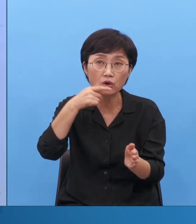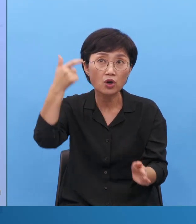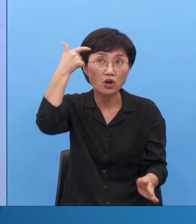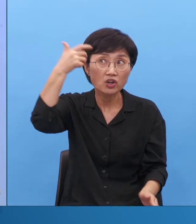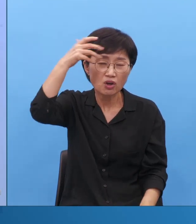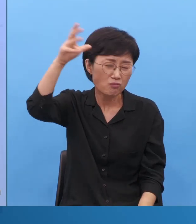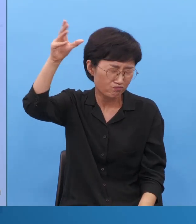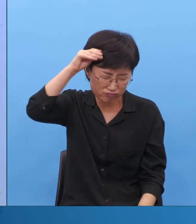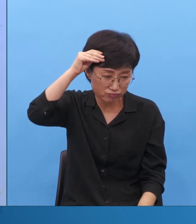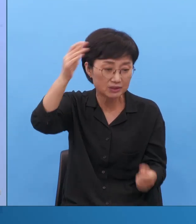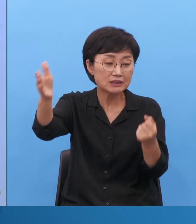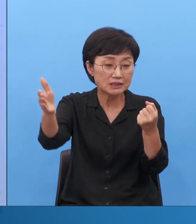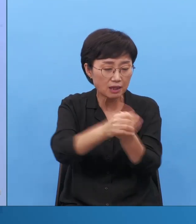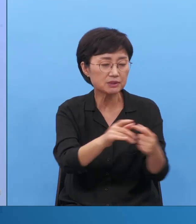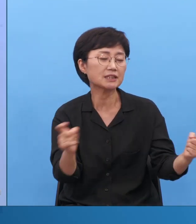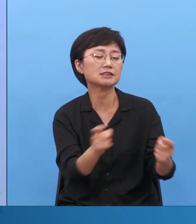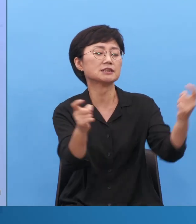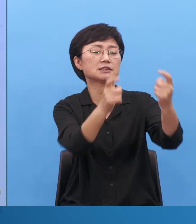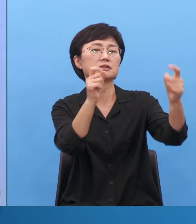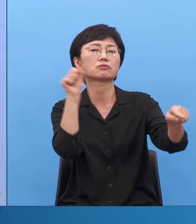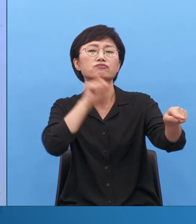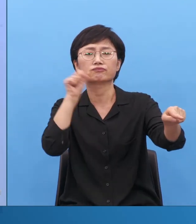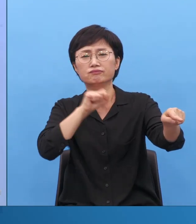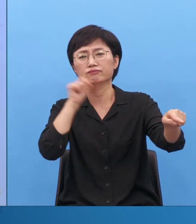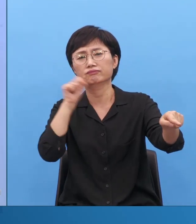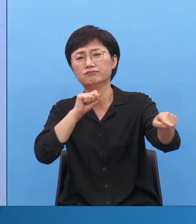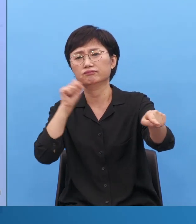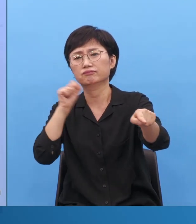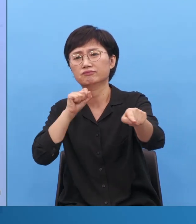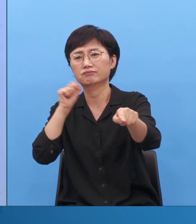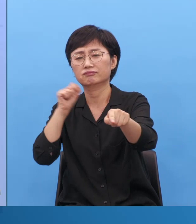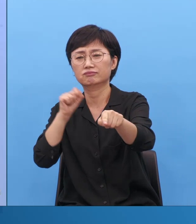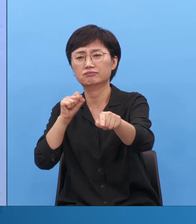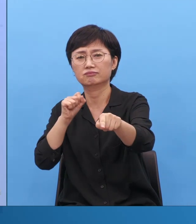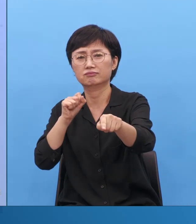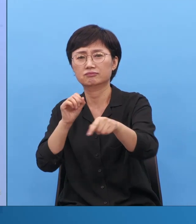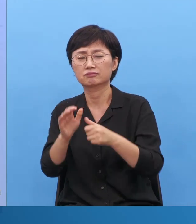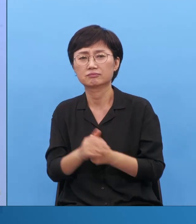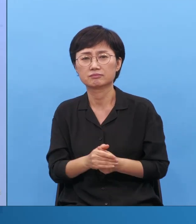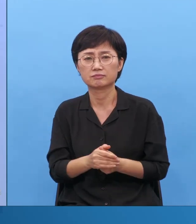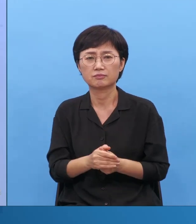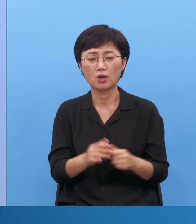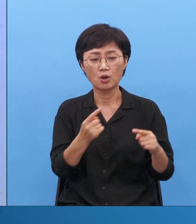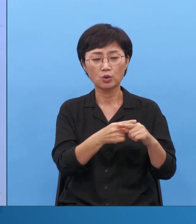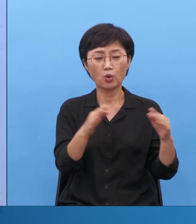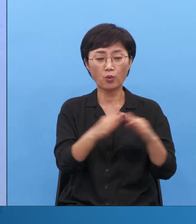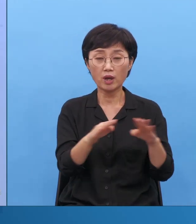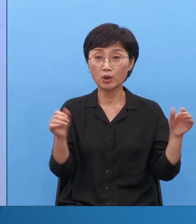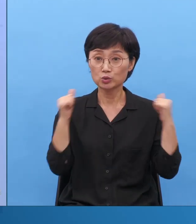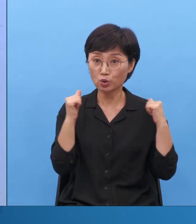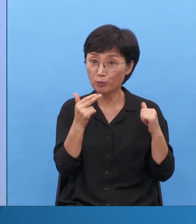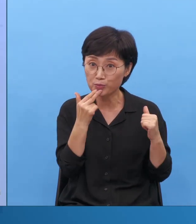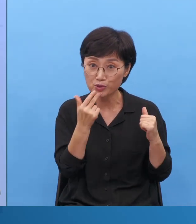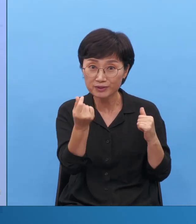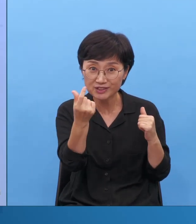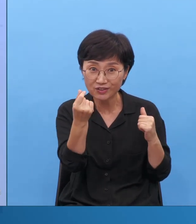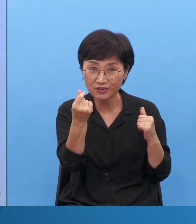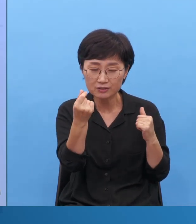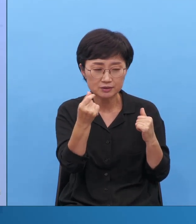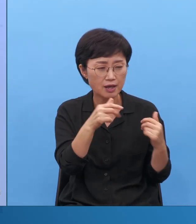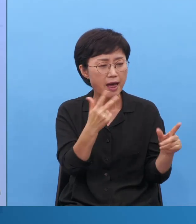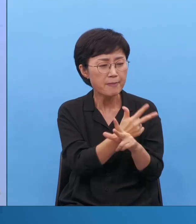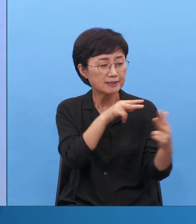knowing God, not knowing the spiritual things, there's nothing else for them to do other than fight. 이 졸업도 없고 말해 맨날 보는 사람 그걸 싸울 수밖에 없어. There's no graduation. You have to see these